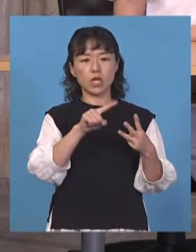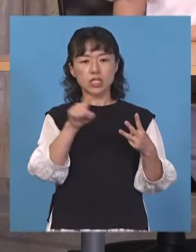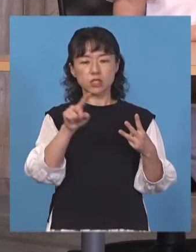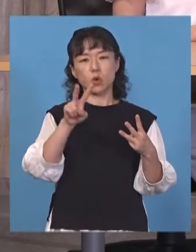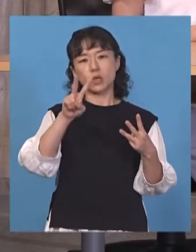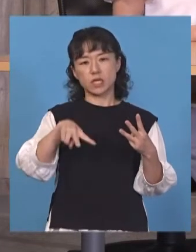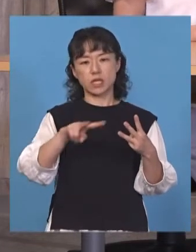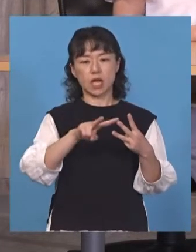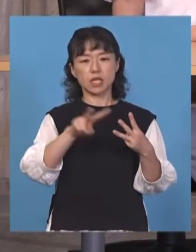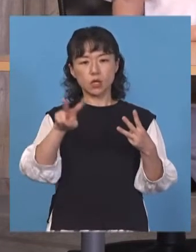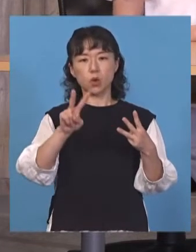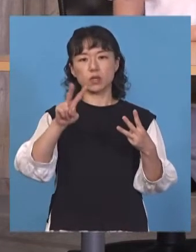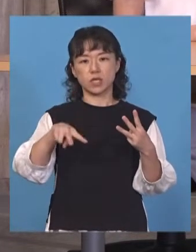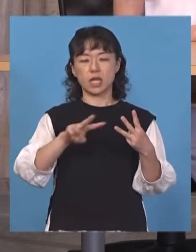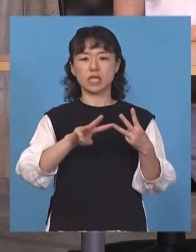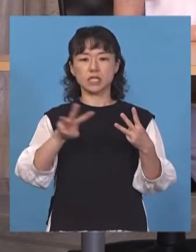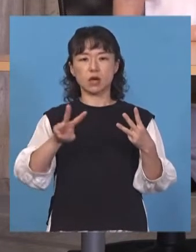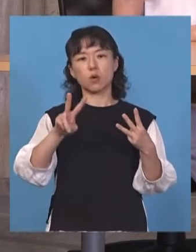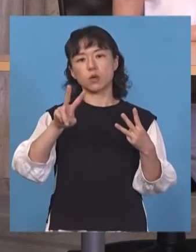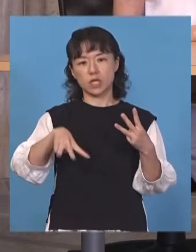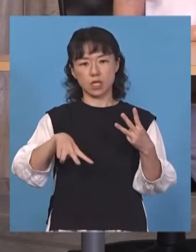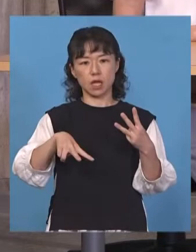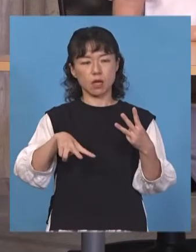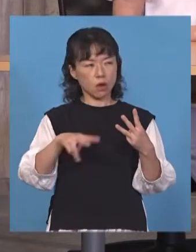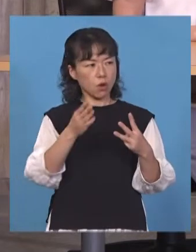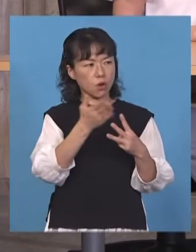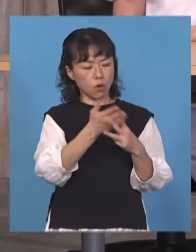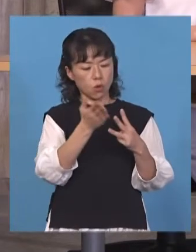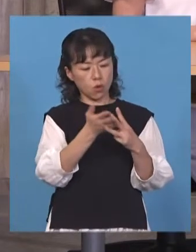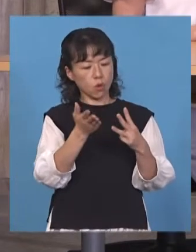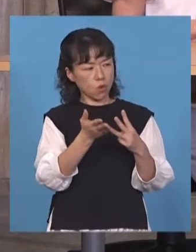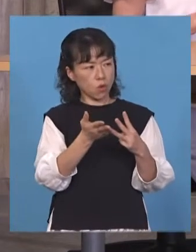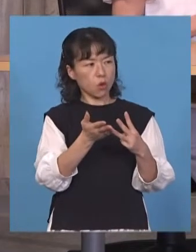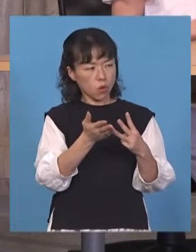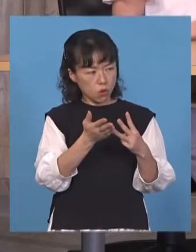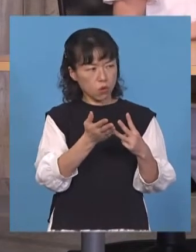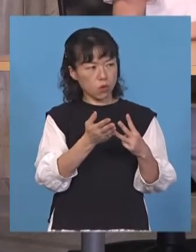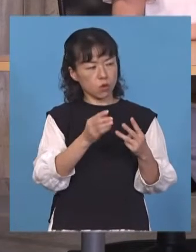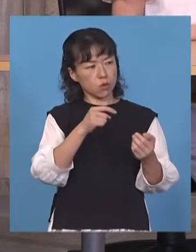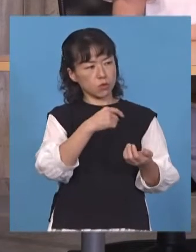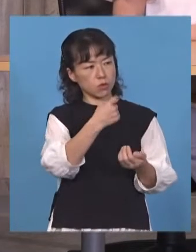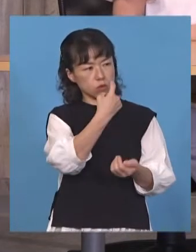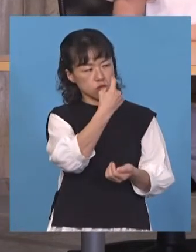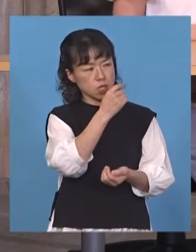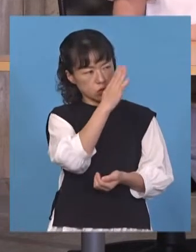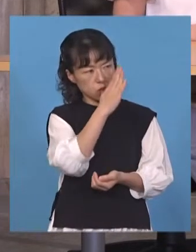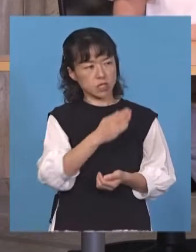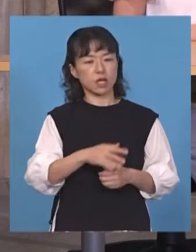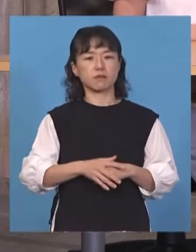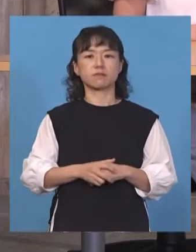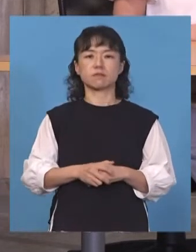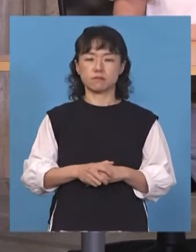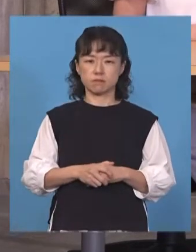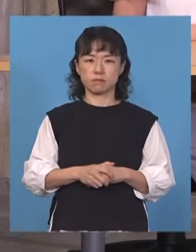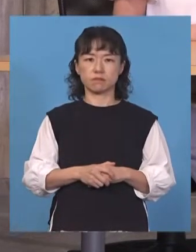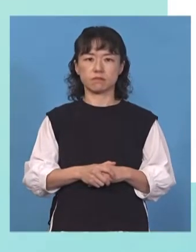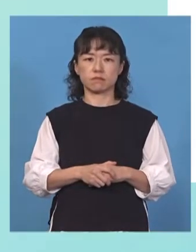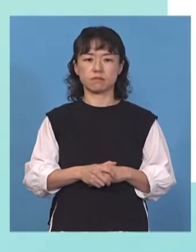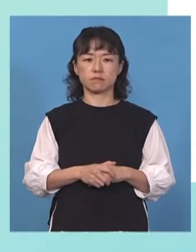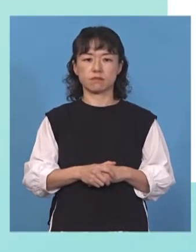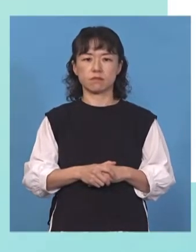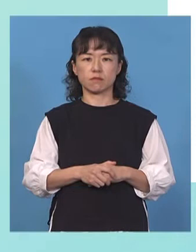号認定、2号認定、3号認定の3つの認定区分がありますが、それぞれどのような人が対象になるんでしょう